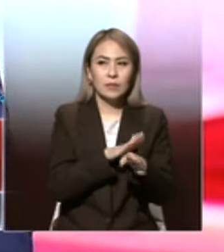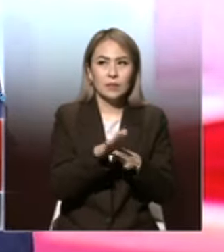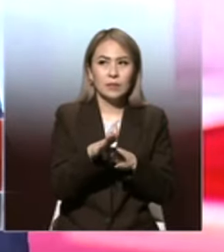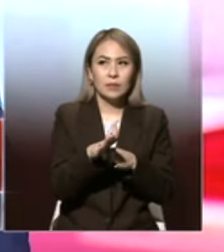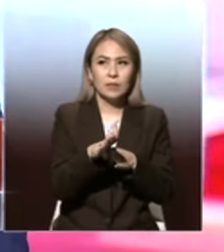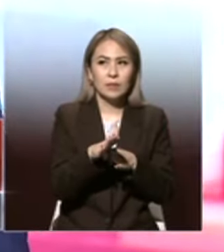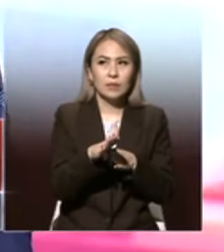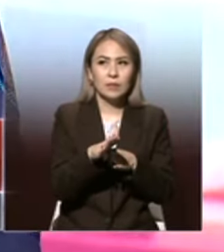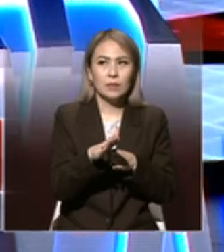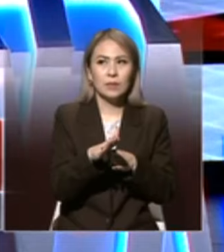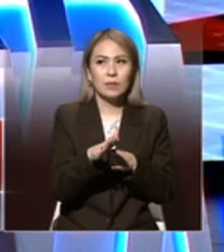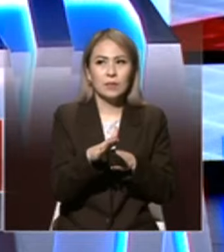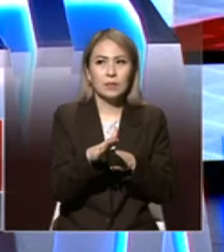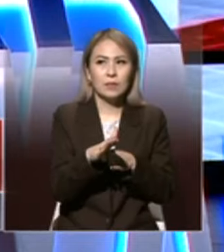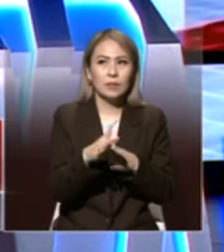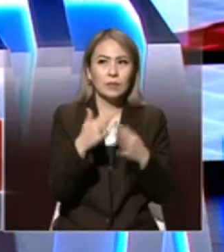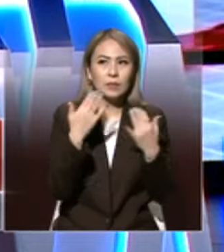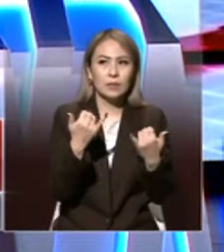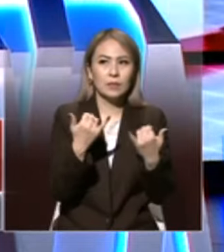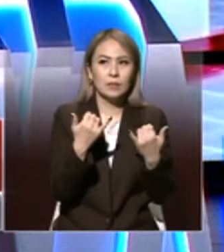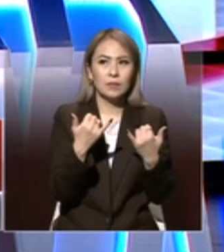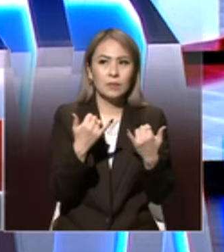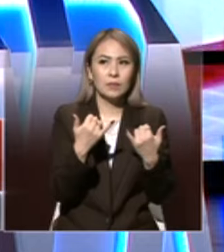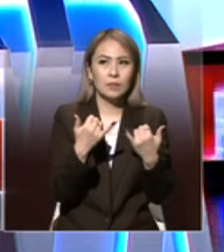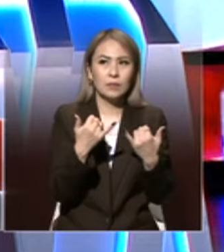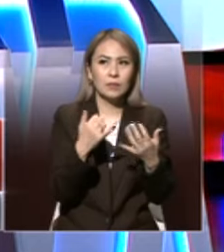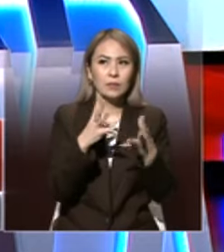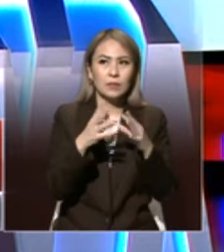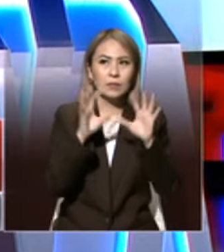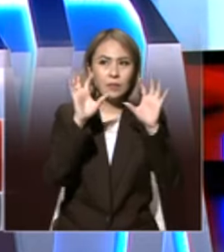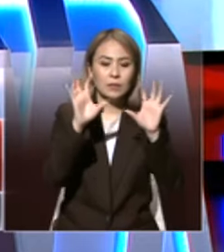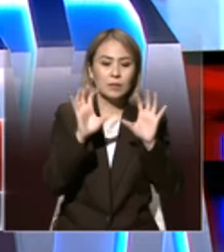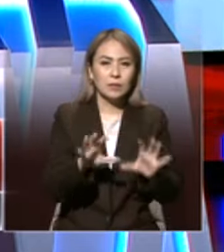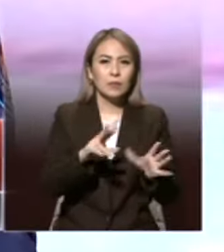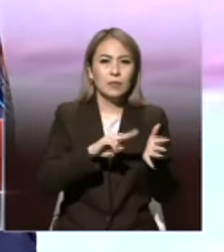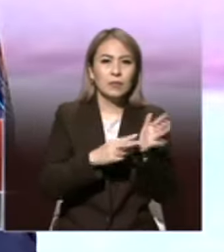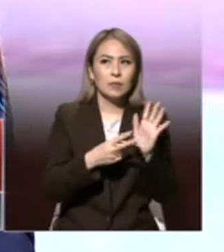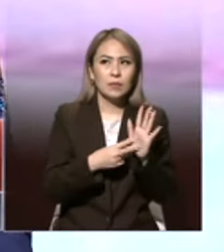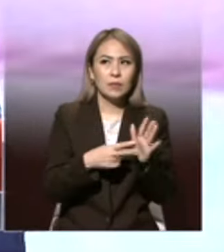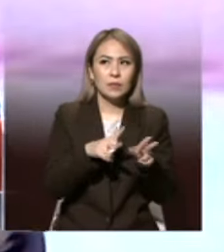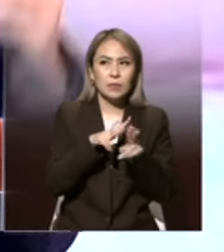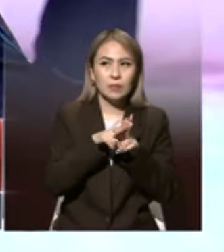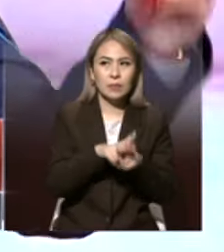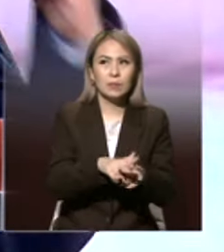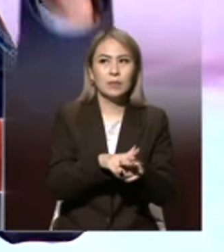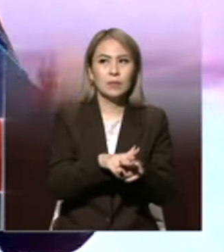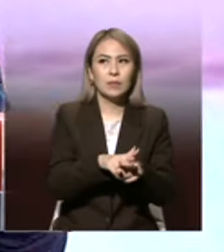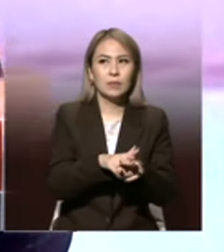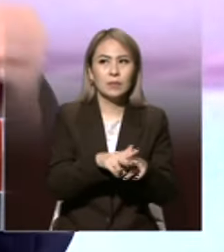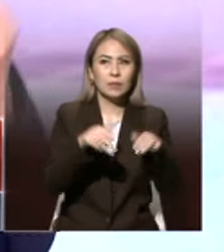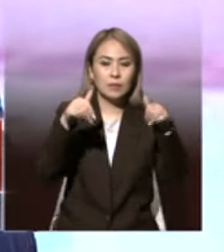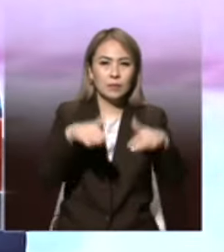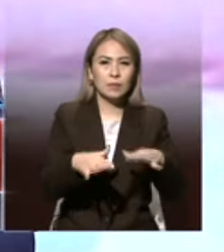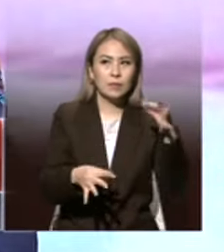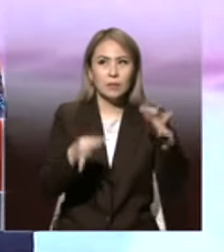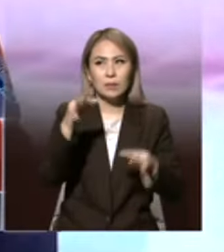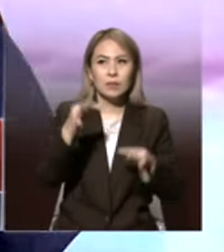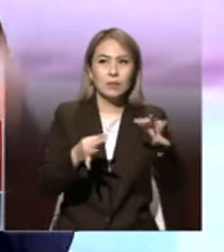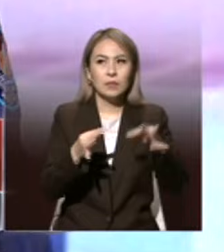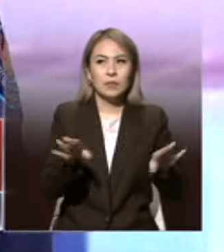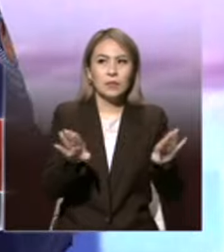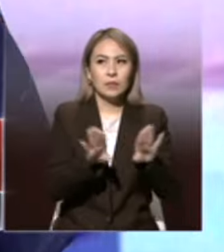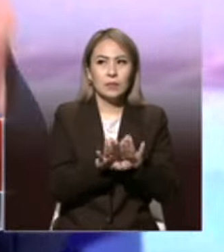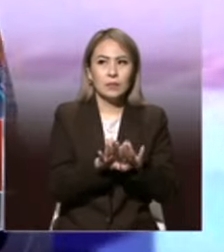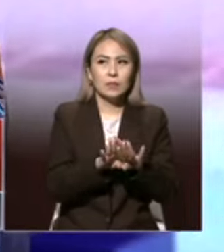Ал біз қазір алдағы қабылдағы жасап жатқан заң жобасында біз соны мәжбүрлі түрде соттың шешімімен